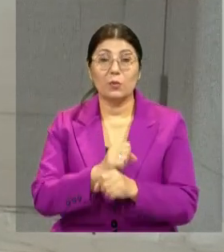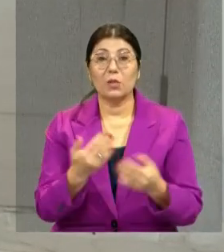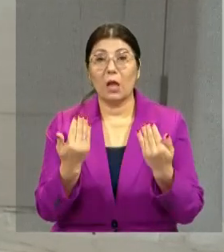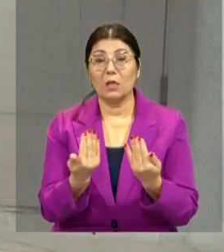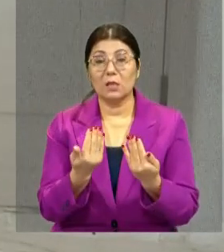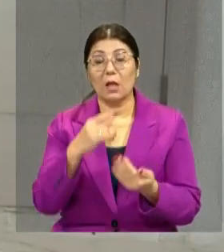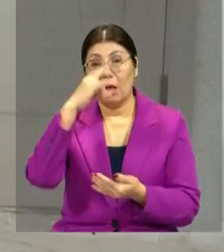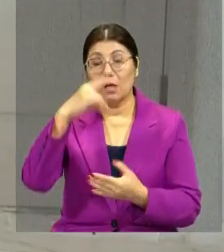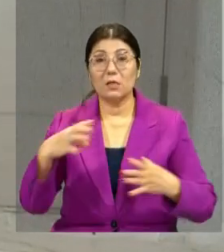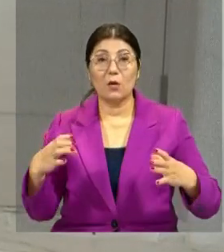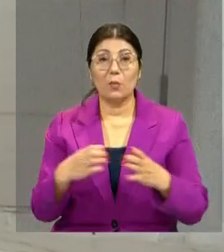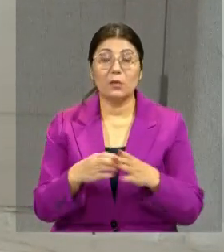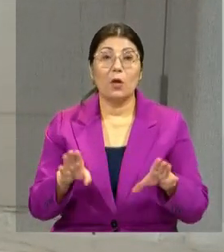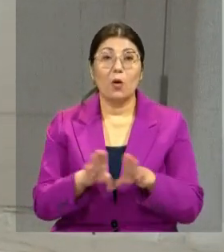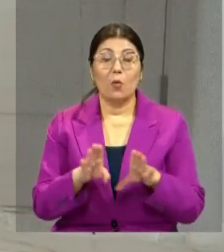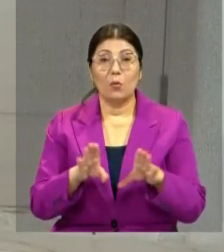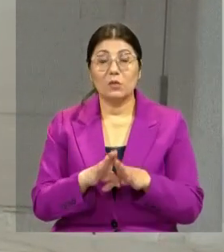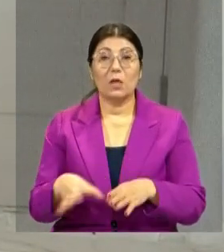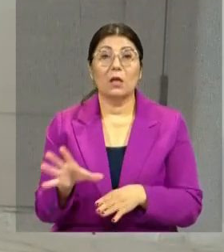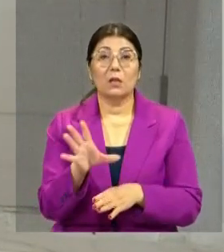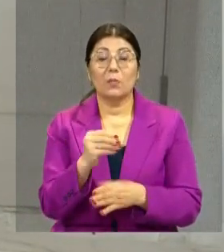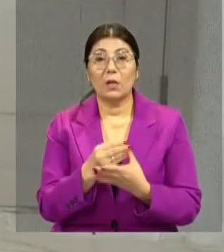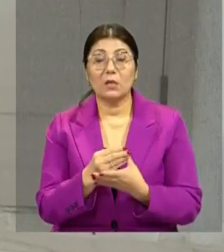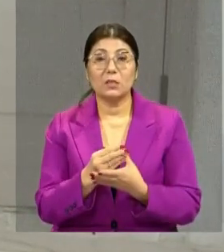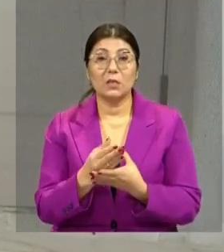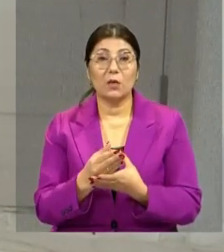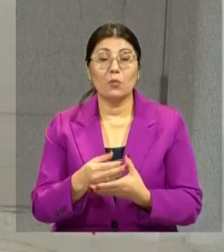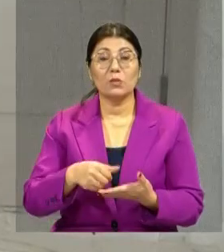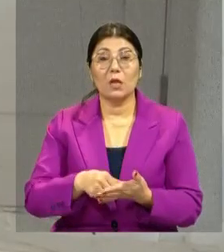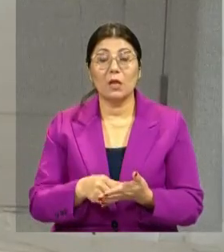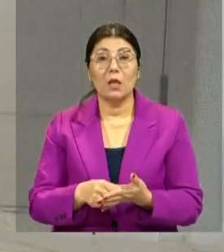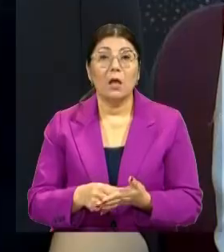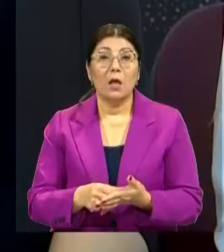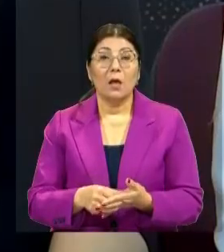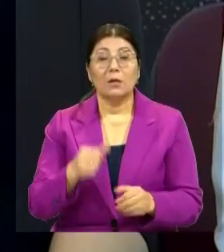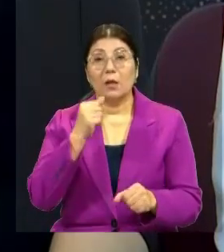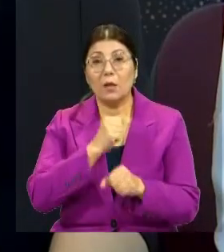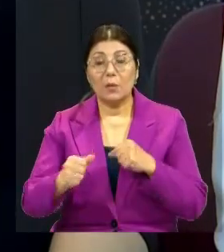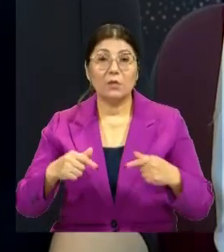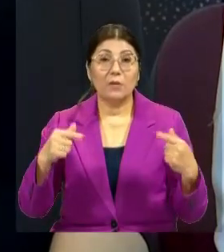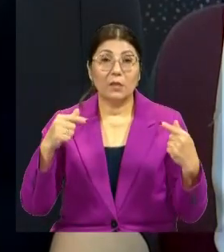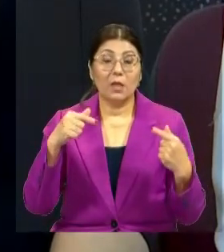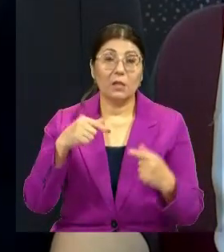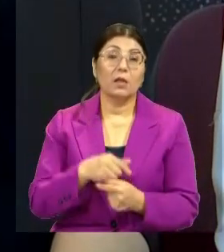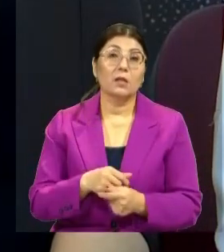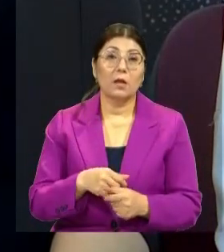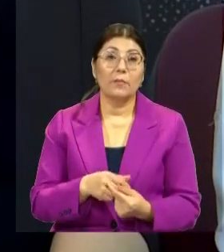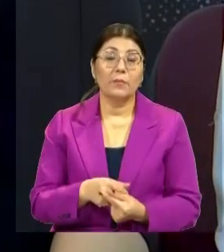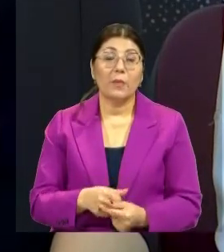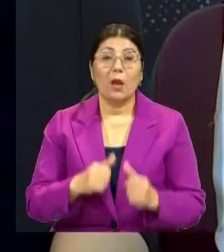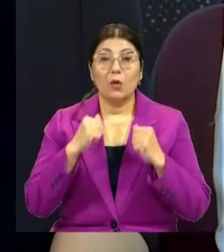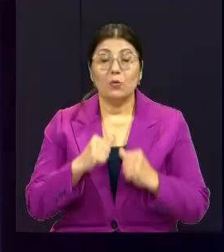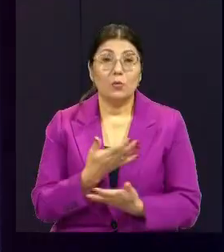қазір қазақ қоғамы соған барлық жерде үндеу жасап жатыр. Төзбеуіміз керек. Аталмыш жиынға дағдарыс орталығының маманы да